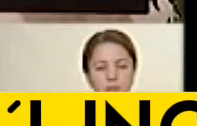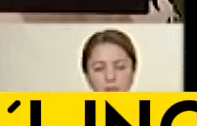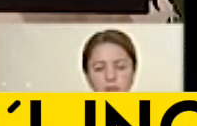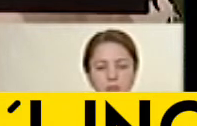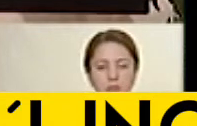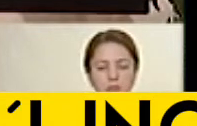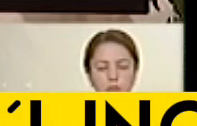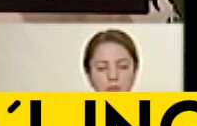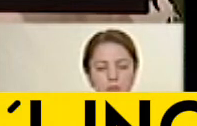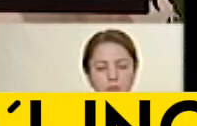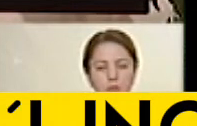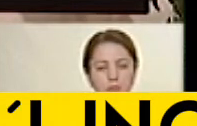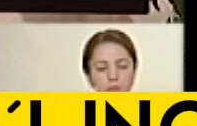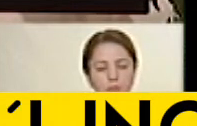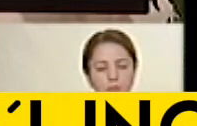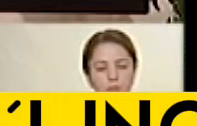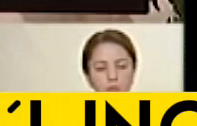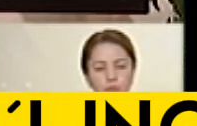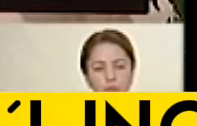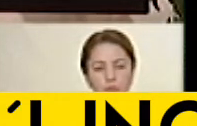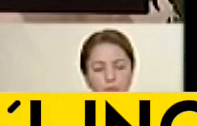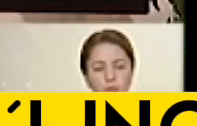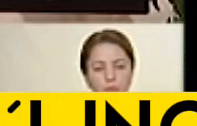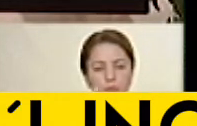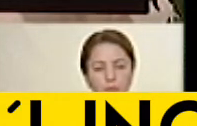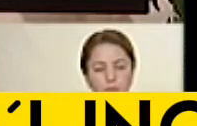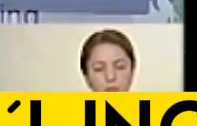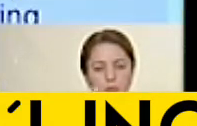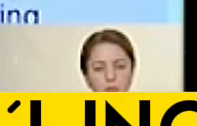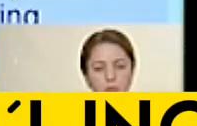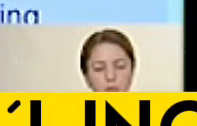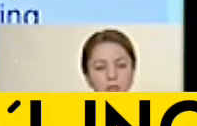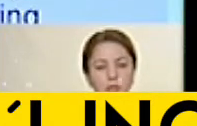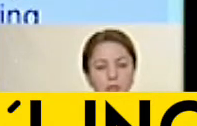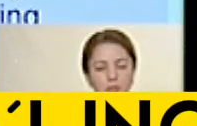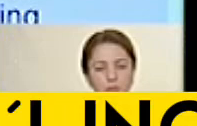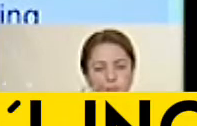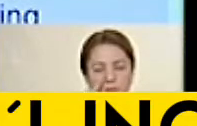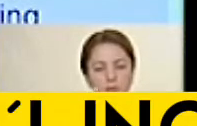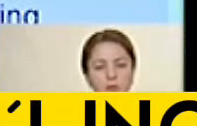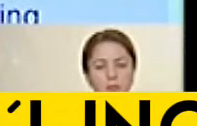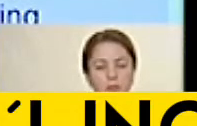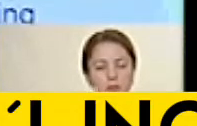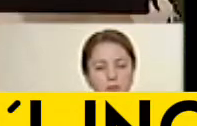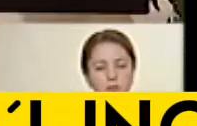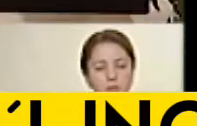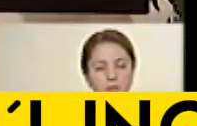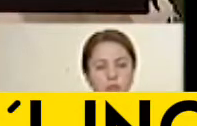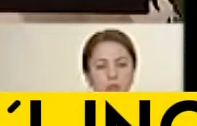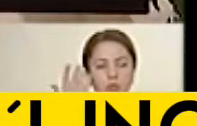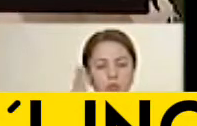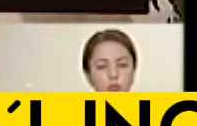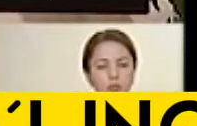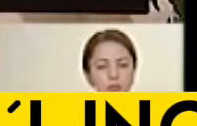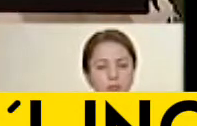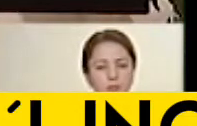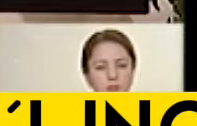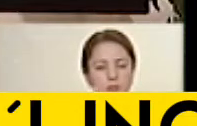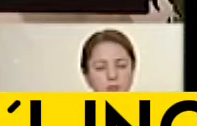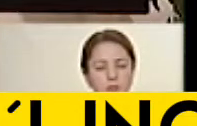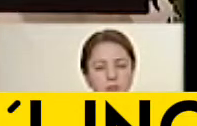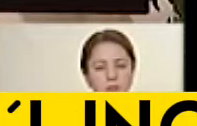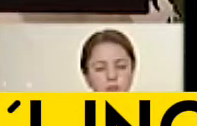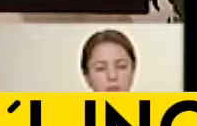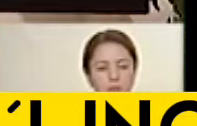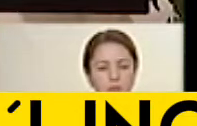zarur tarmog'i bo'lib, unga ko'p miqdorda elektr, yoqilg'i, metal hamda yog'och sarflanadi. Temir